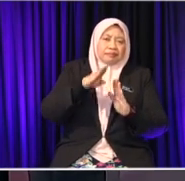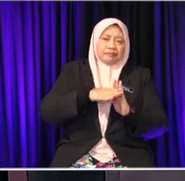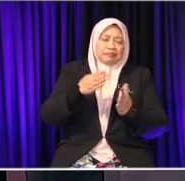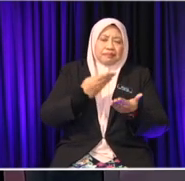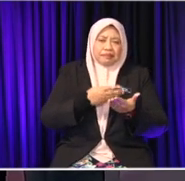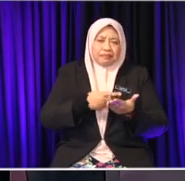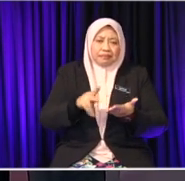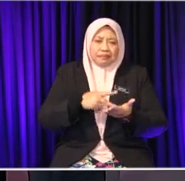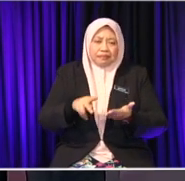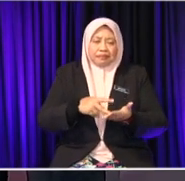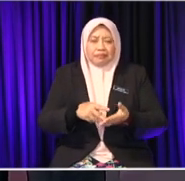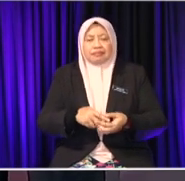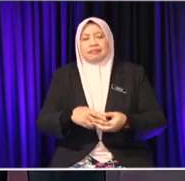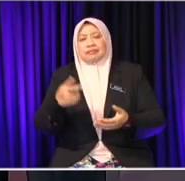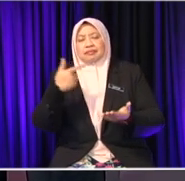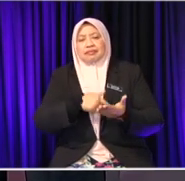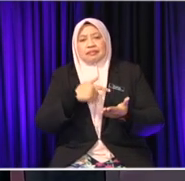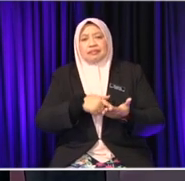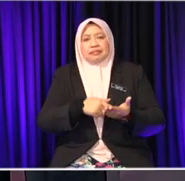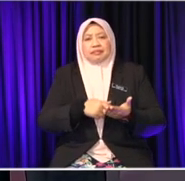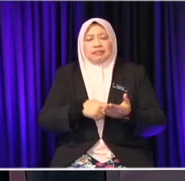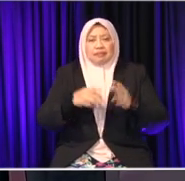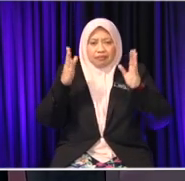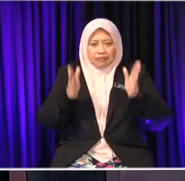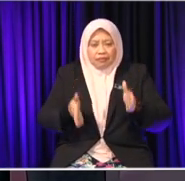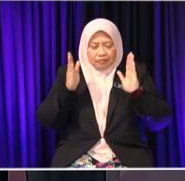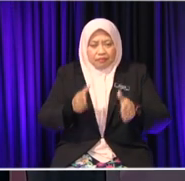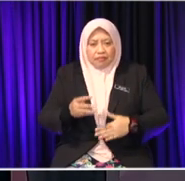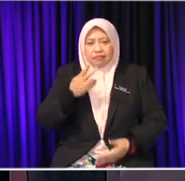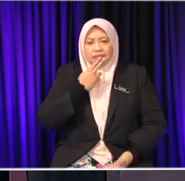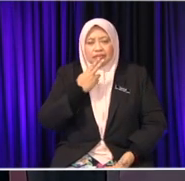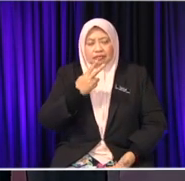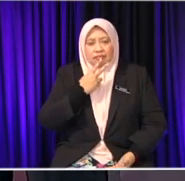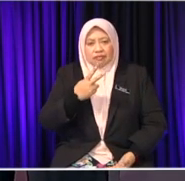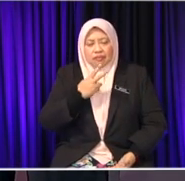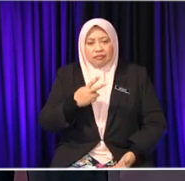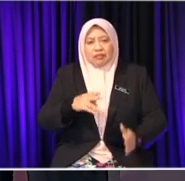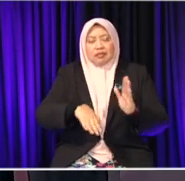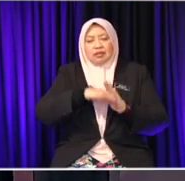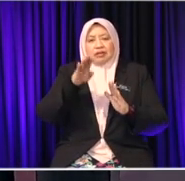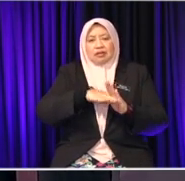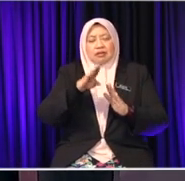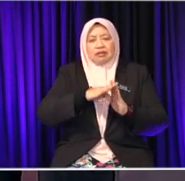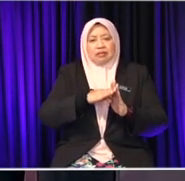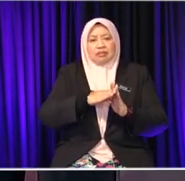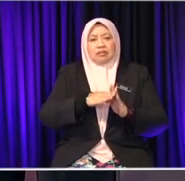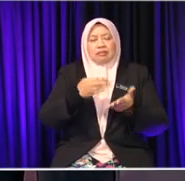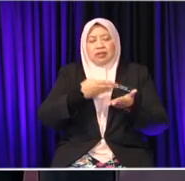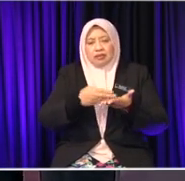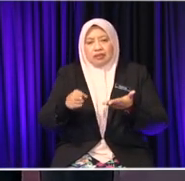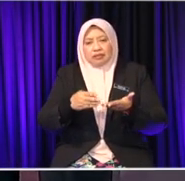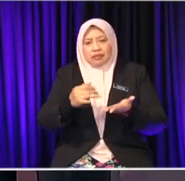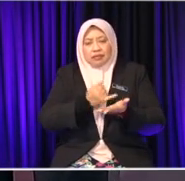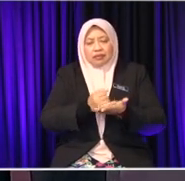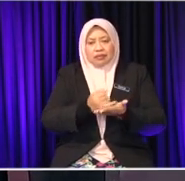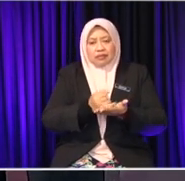manusia Oke bagi orang-orang yang merokok orang yang merokok nih lebih tinggi Kenapa karena mereka